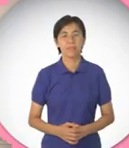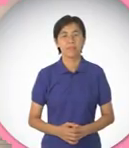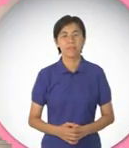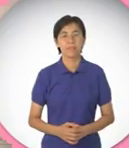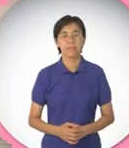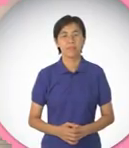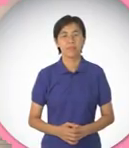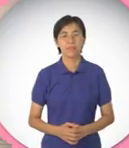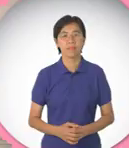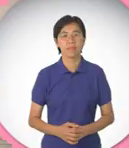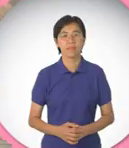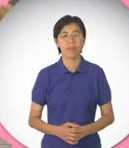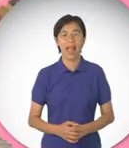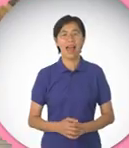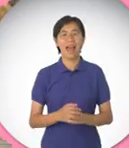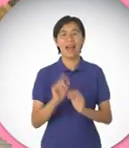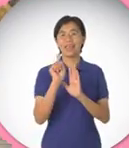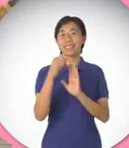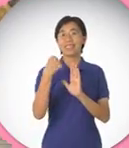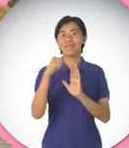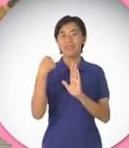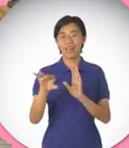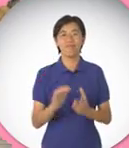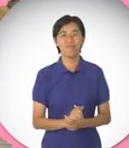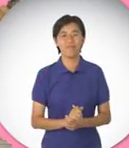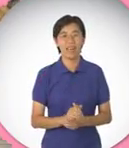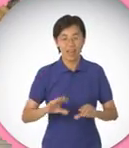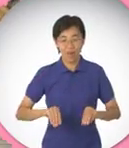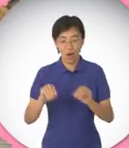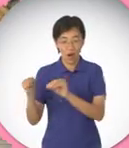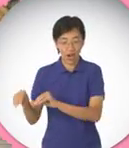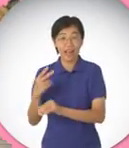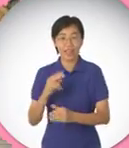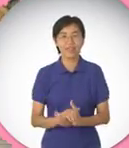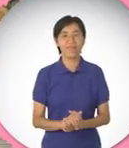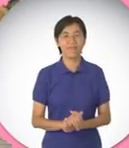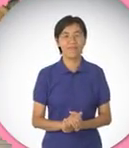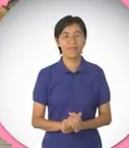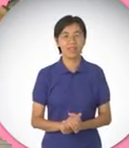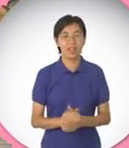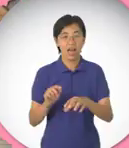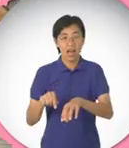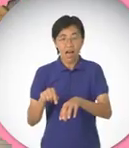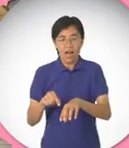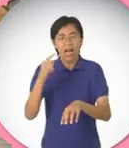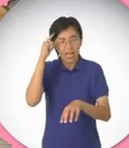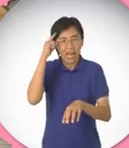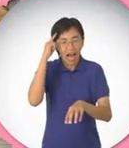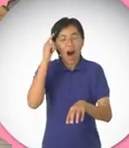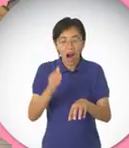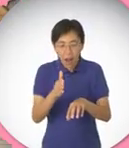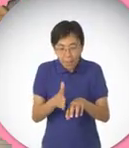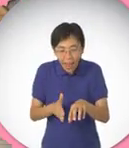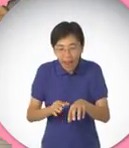นี่ครับ10นาทีผ่านไปอันนี้คือกลูเตนเขาจะคลายตัว นิดนึงเพราะว่าเดี๋ยวเวลาเราจะแบ่งแล้วก็ปั้นเป็นก้อนกลมถ้ามันเหนียวๆมาเนี่ย